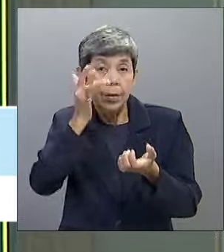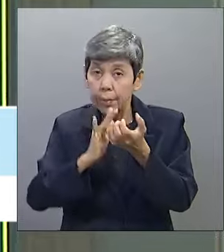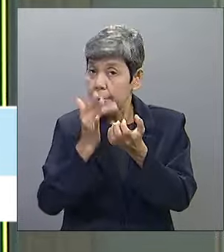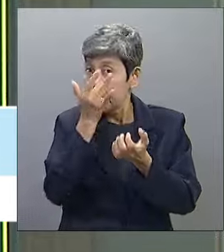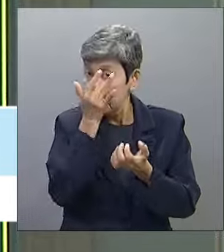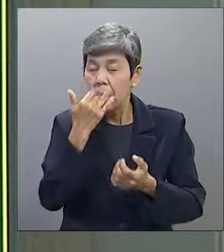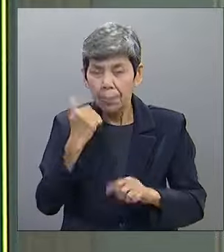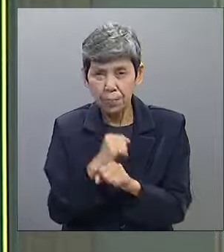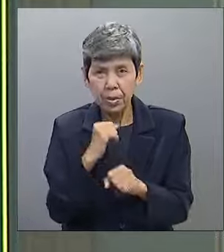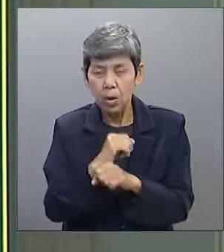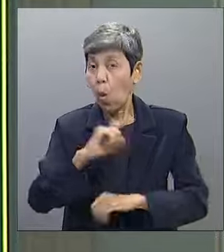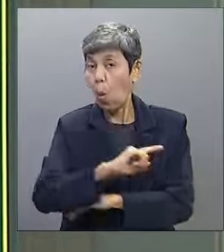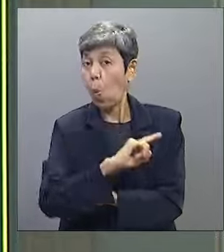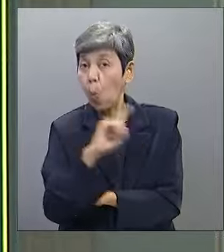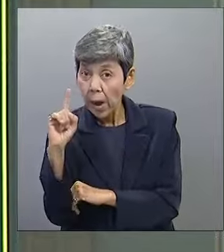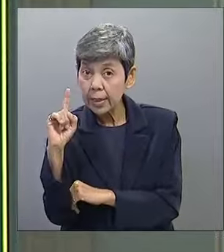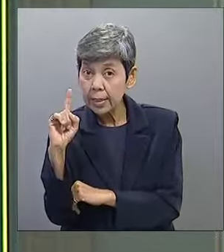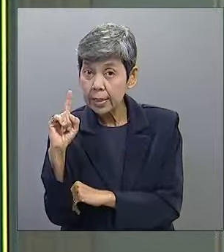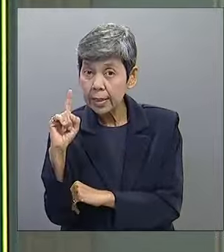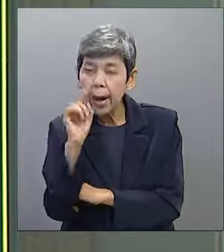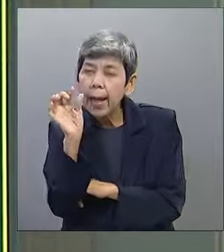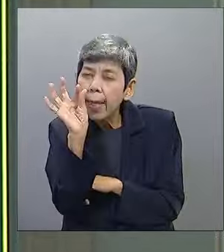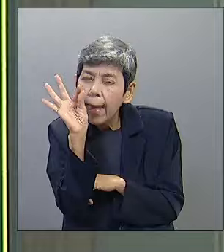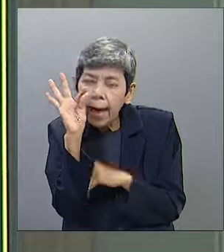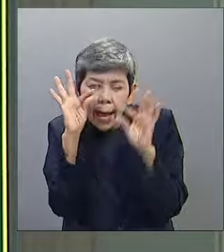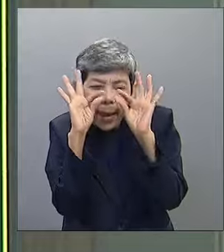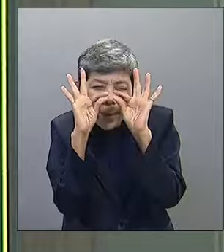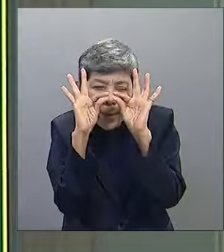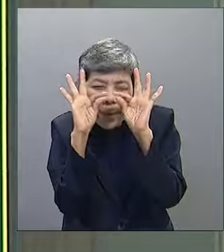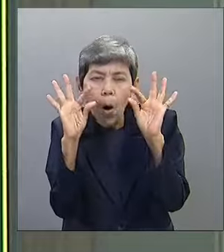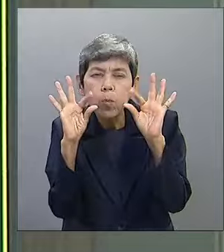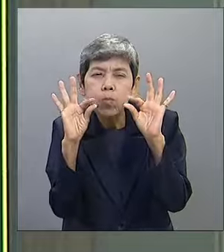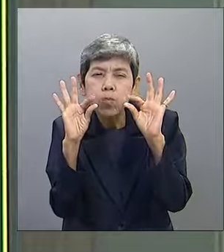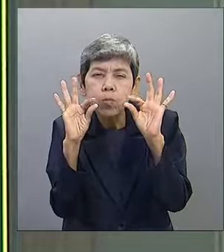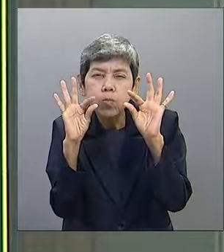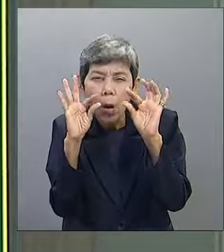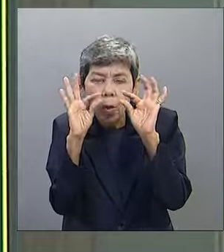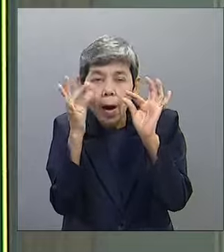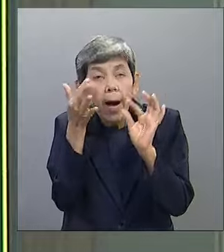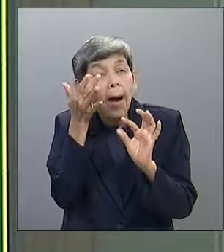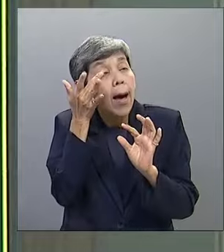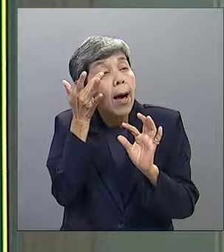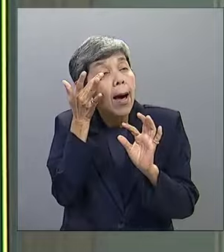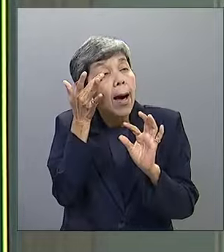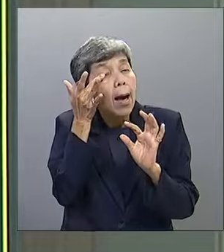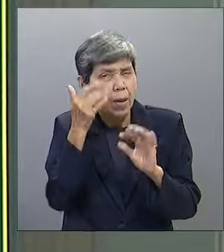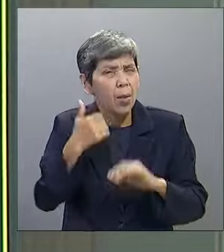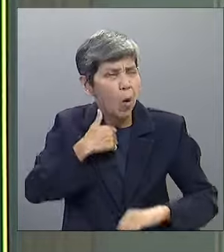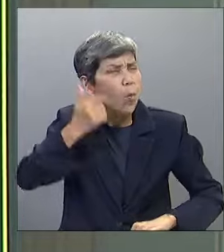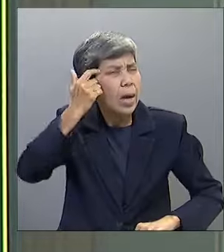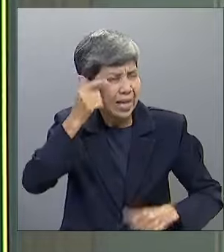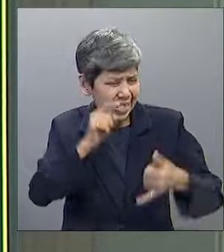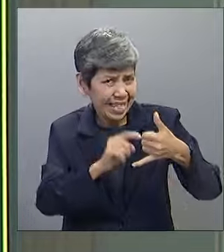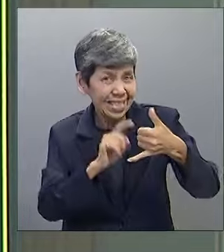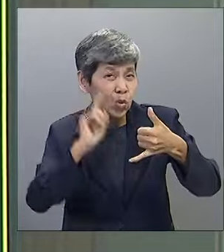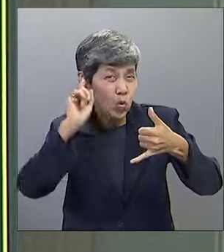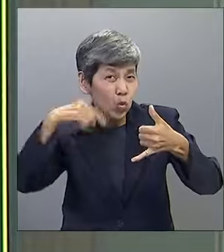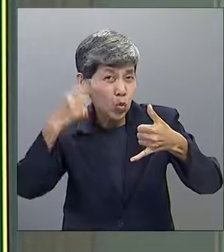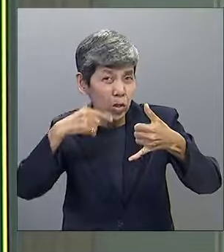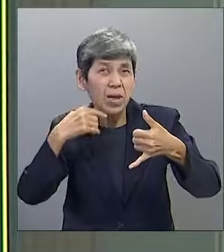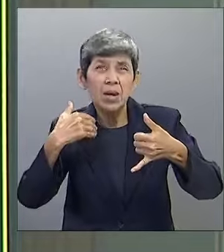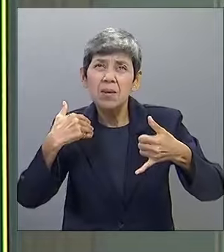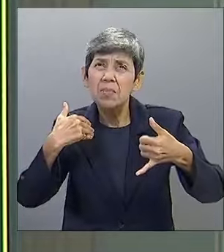แบบใช้รายวันเนี่ยมันอาจจะบางแล้วก็วัสดุมันจะนิ่มนะครับก็เลยทำให้แต่ผมเข้าใจว่าอย่างกรณีนี้อาจจะเป็นคนไข้ที่เข